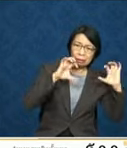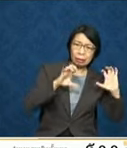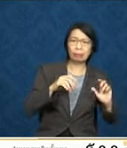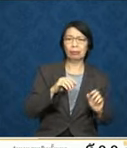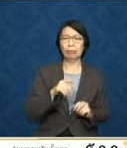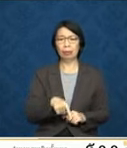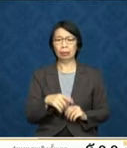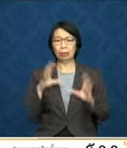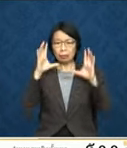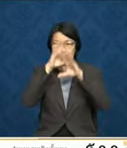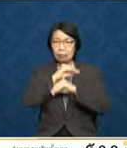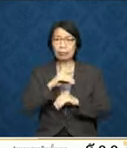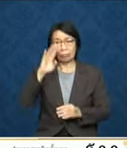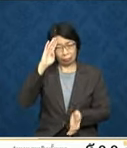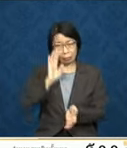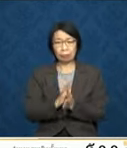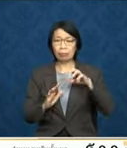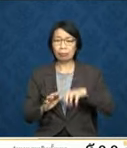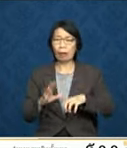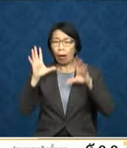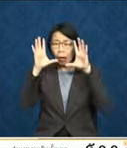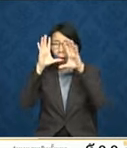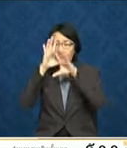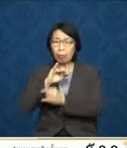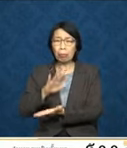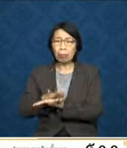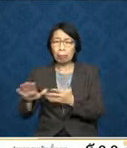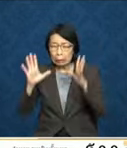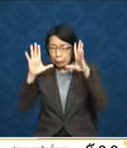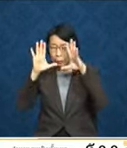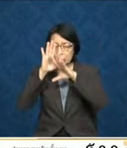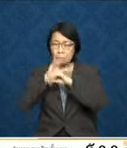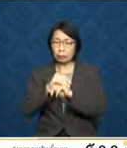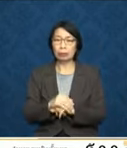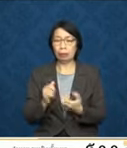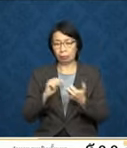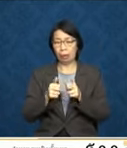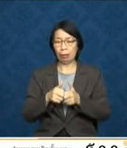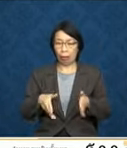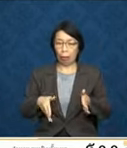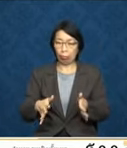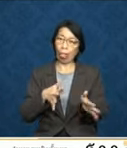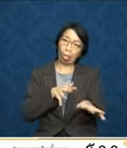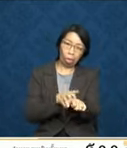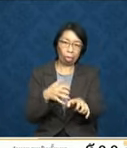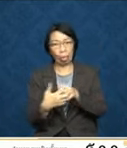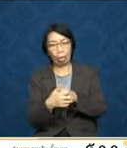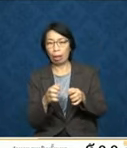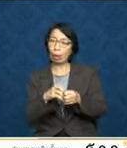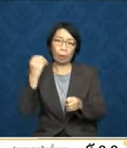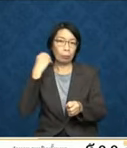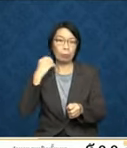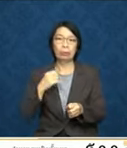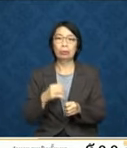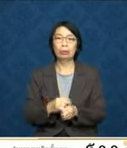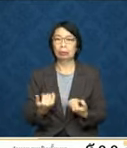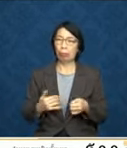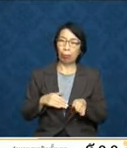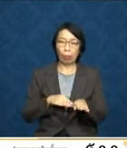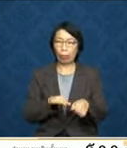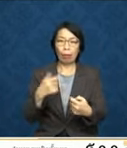ไม่มีไฟส่องสว่างทางที่ชัดเจนทำให้มืดทำให้เกิดอุบัติเหตุบ่อยทำให้พี่น้องสัญจรไปมาลำบ